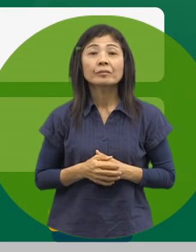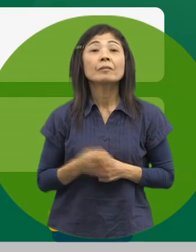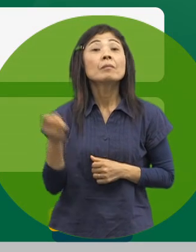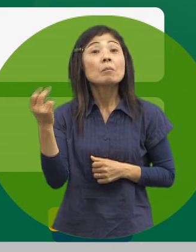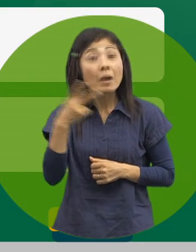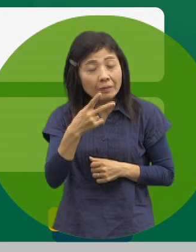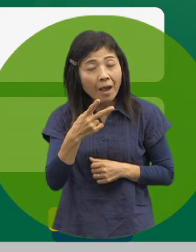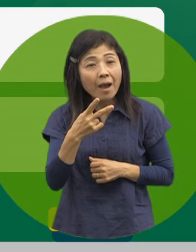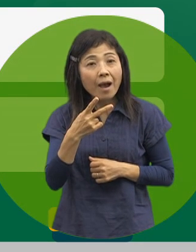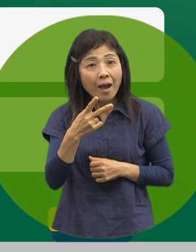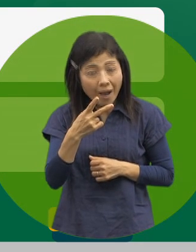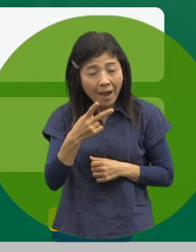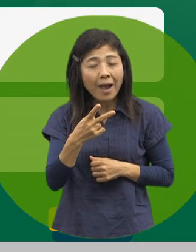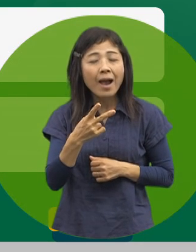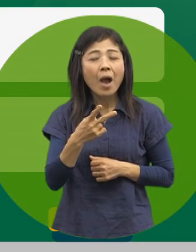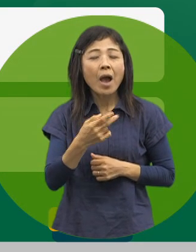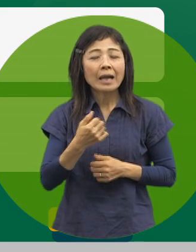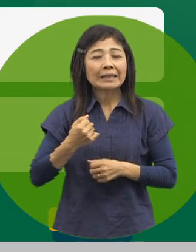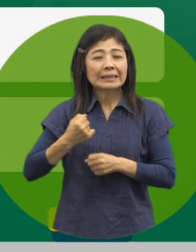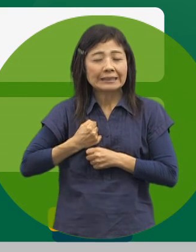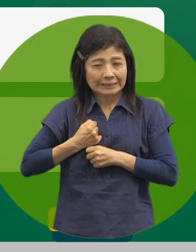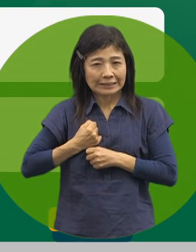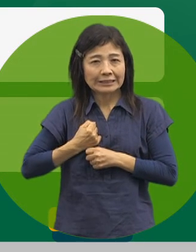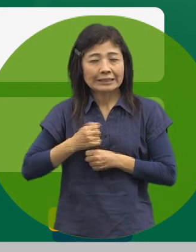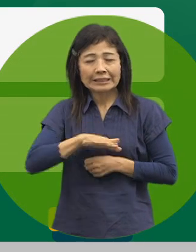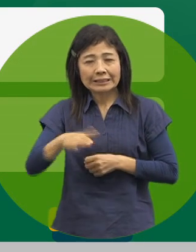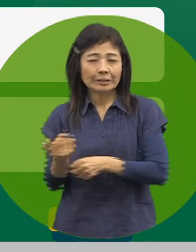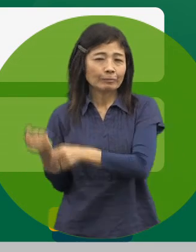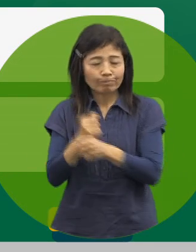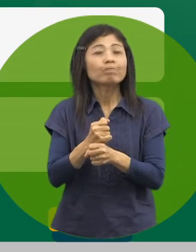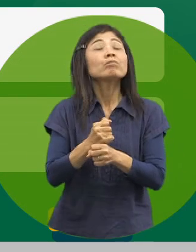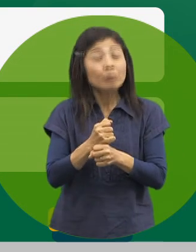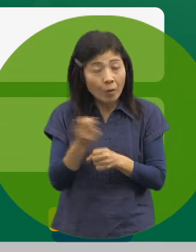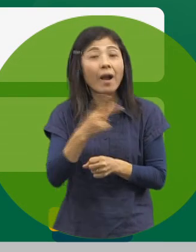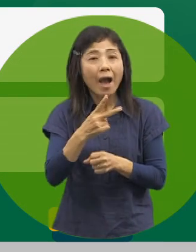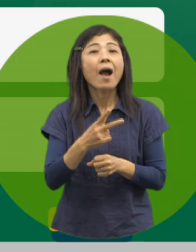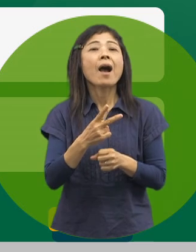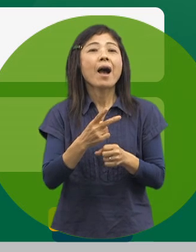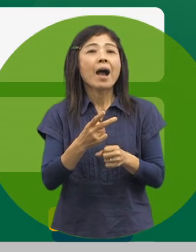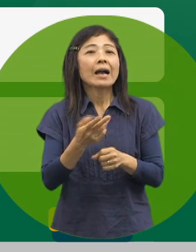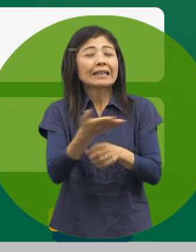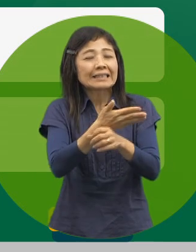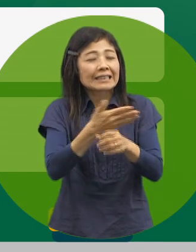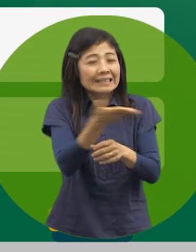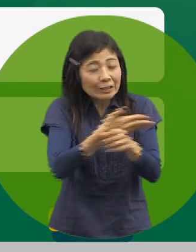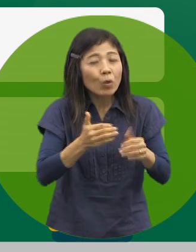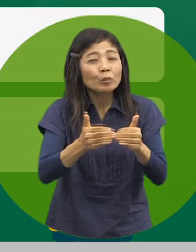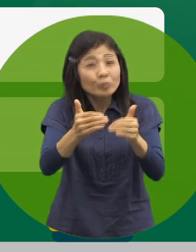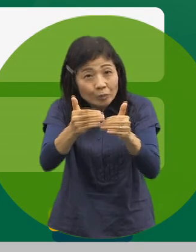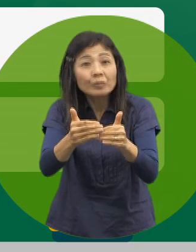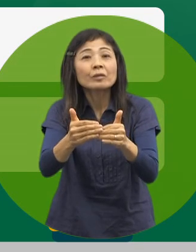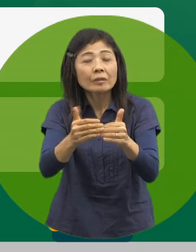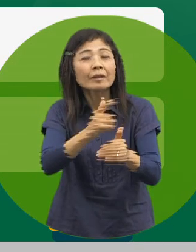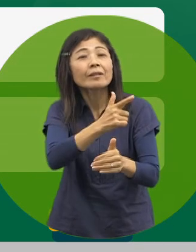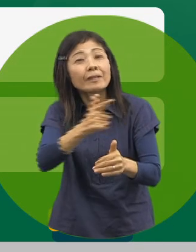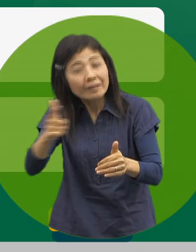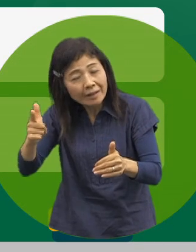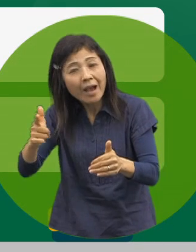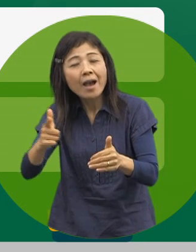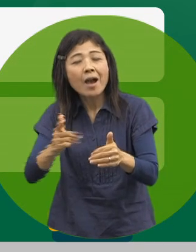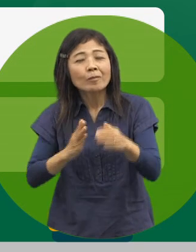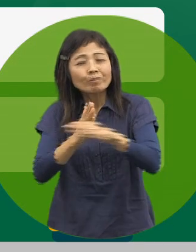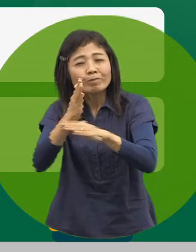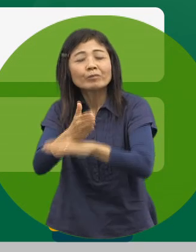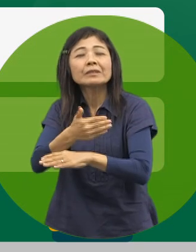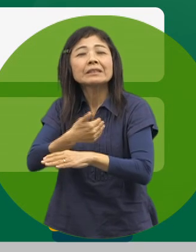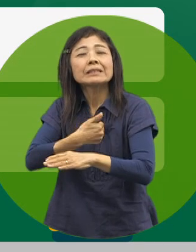また大規模な基地返還とそれに伴う県土の再編、離島の新たな展開などといった克服すべき沖